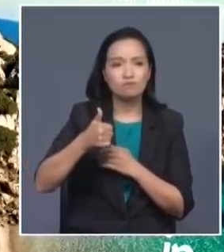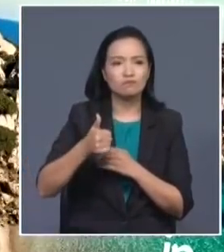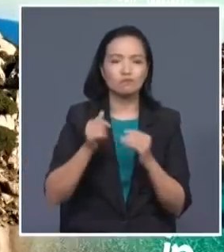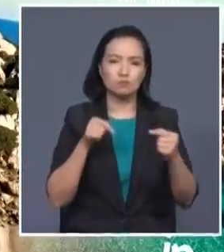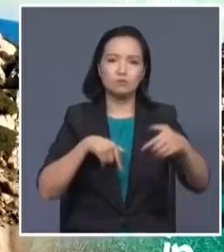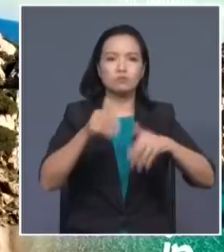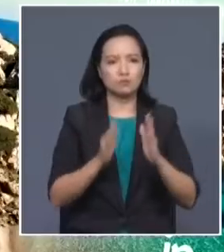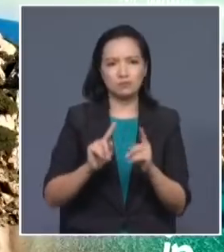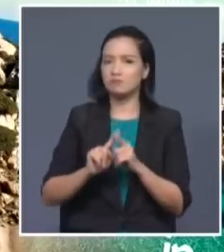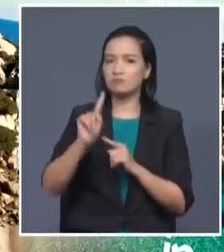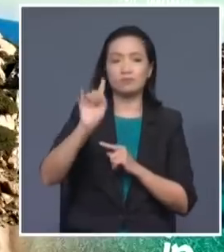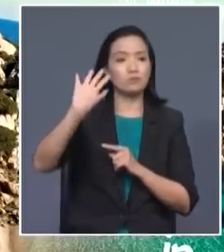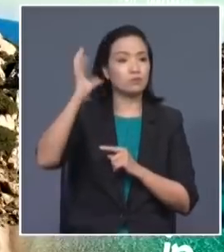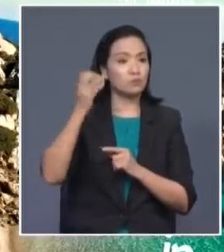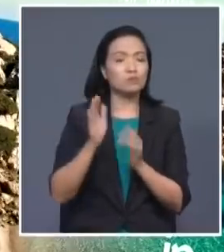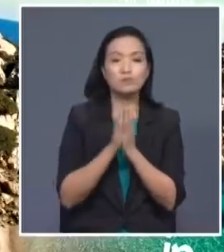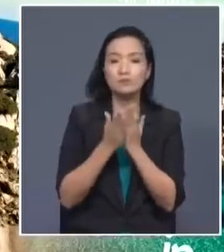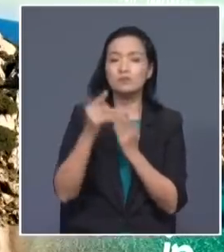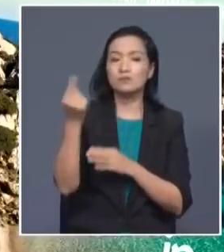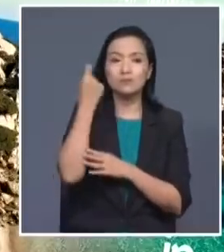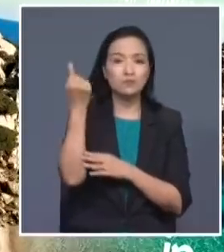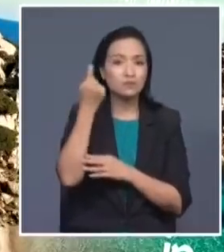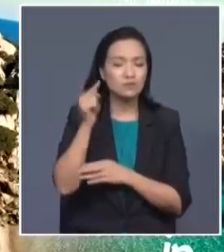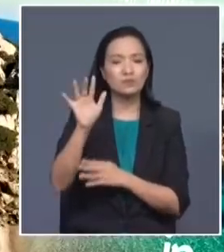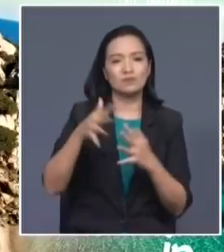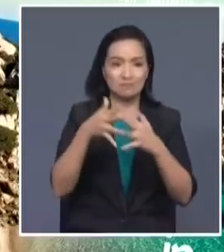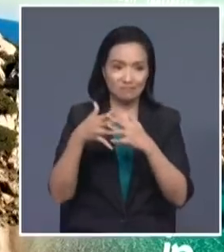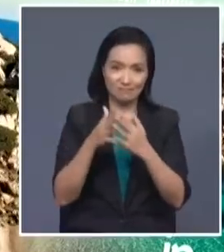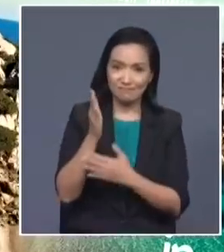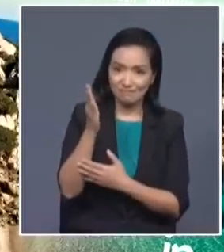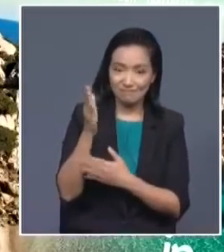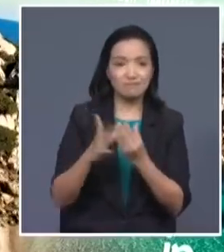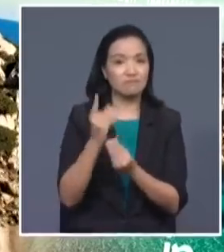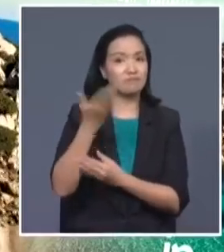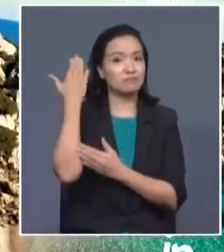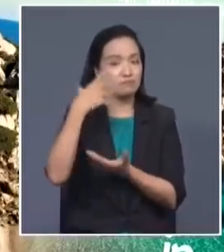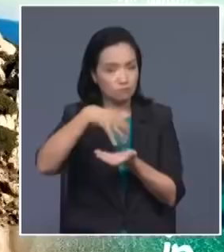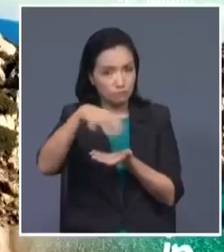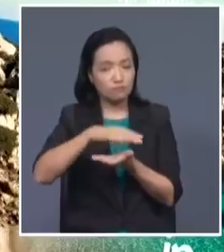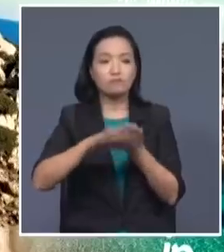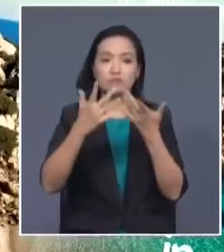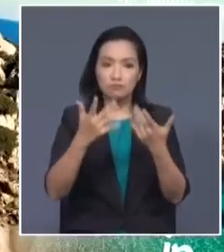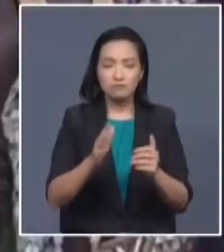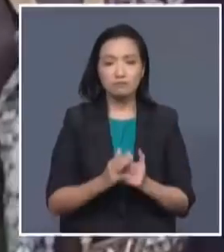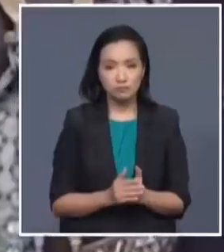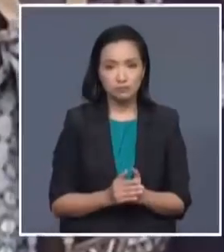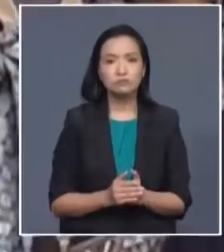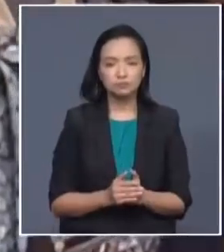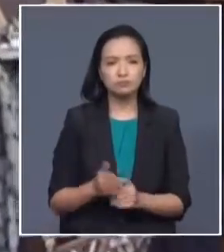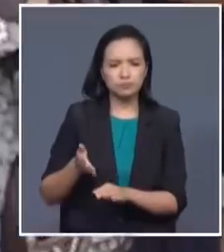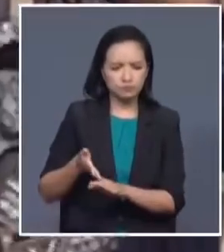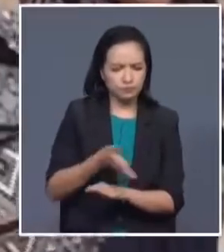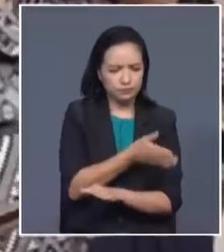กจากนิตยสารท่องเที่ยวชั้นนำสหรัฐซึ่งผมก็ได้นำมากล่าวเมื่อสัปดาห์ที่ผ่านมาทั้งนี้ในระยะ10ปีที่ผ่านม